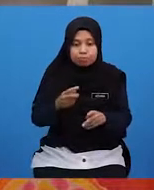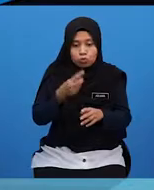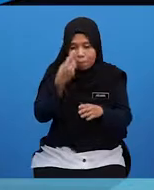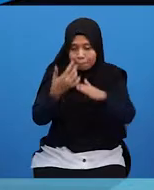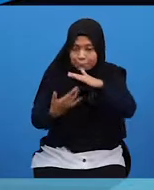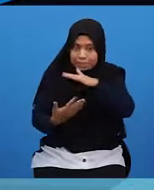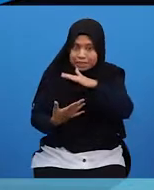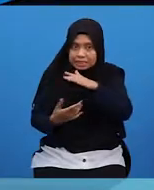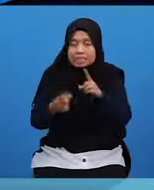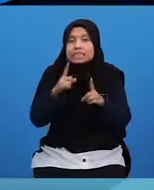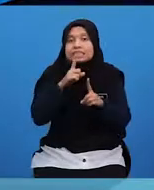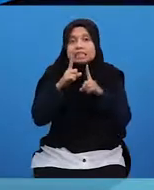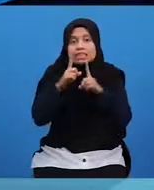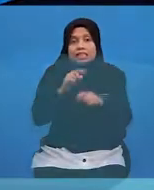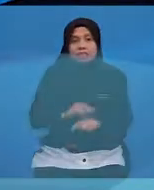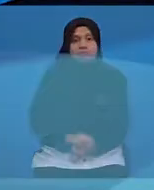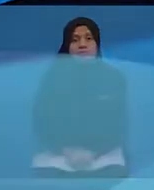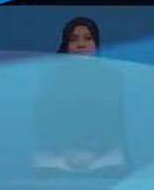lilin.